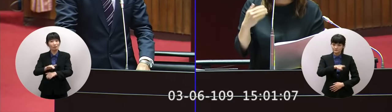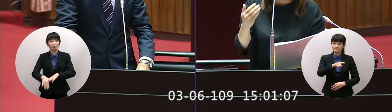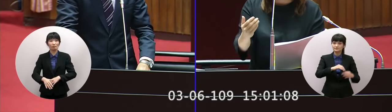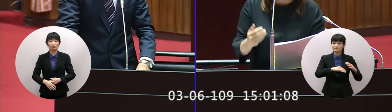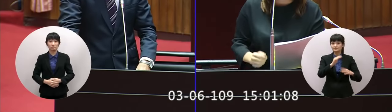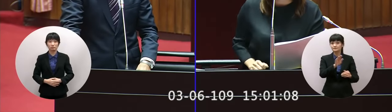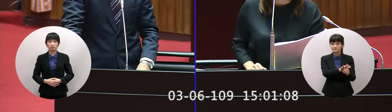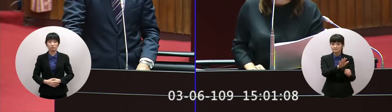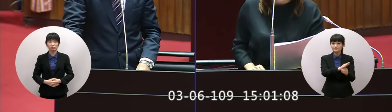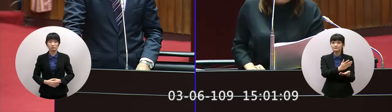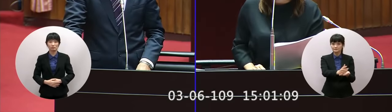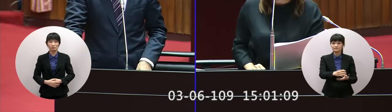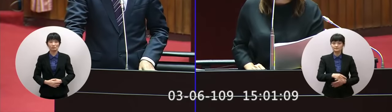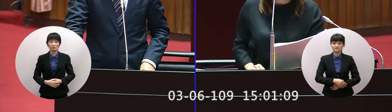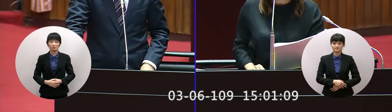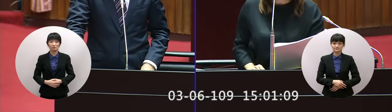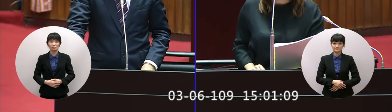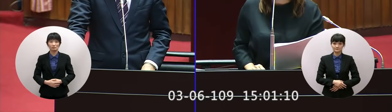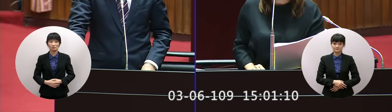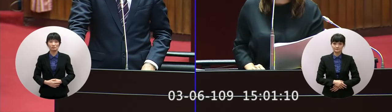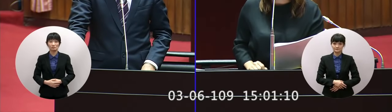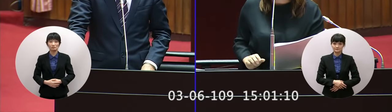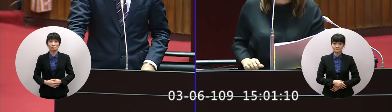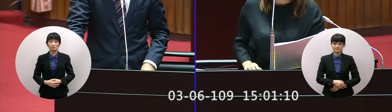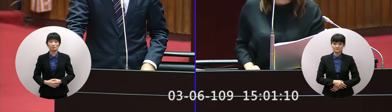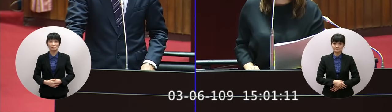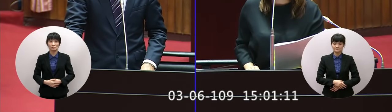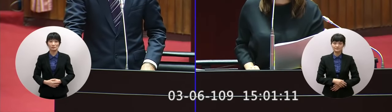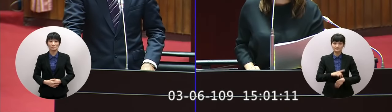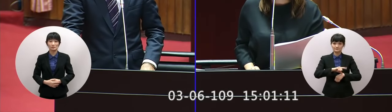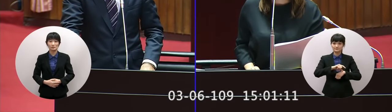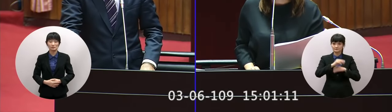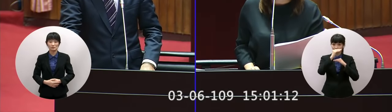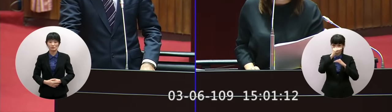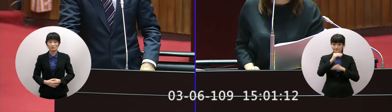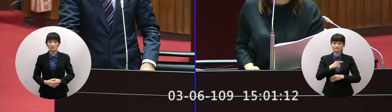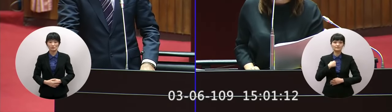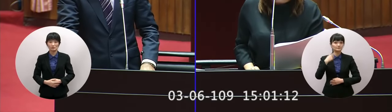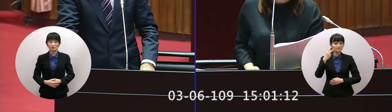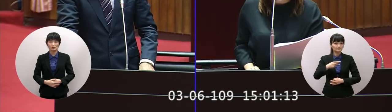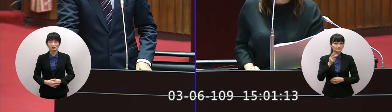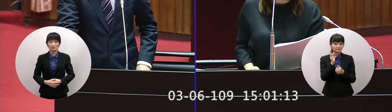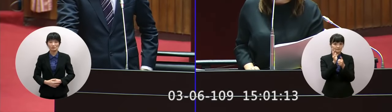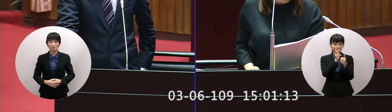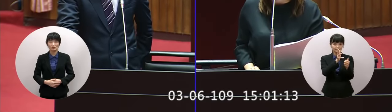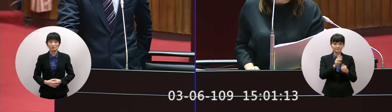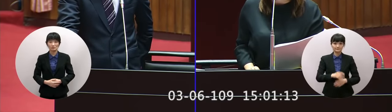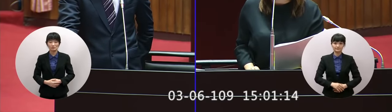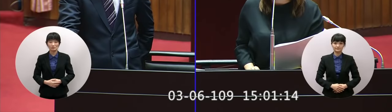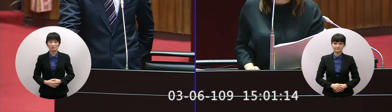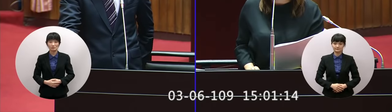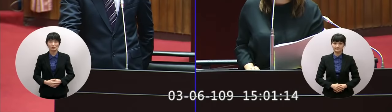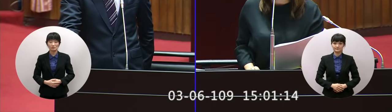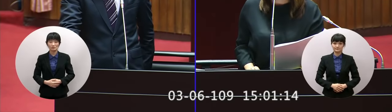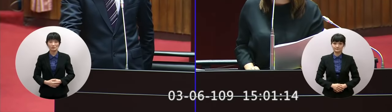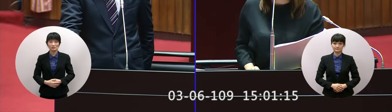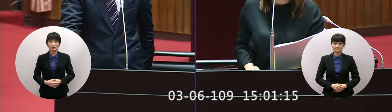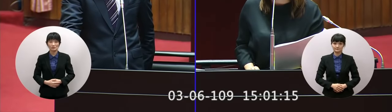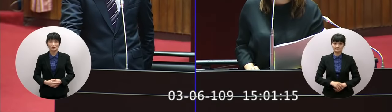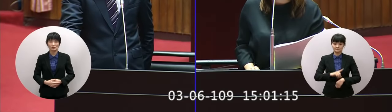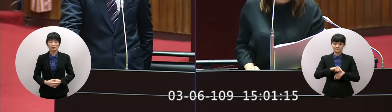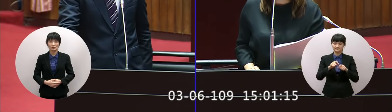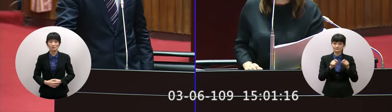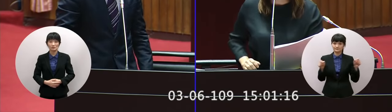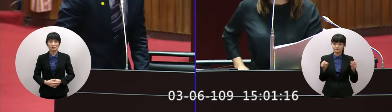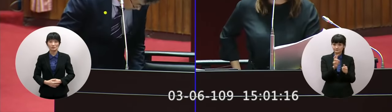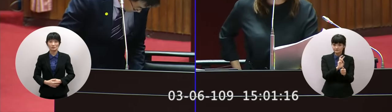解决，这是我们要提出来的。那我现在要请教的，因为时间的关系，我现在要请教的是我们的长照的